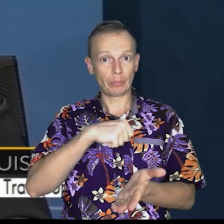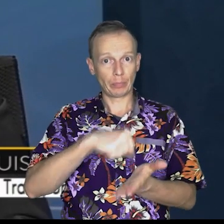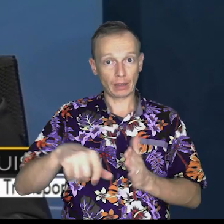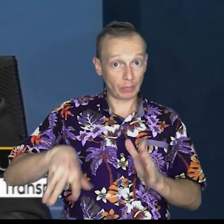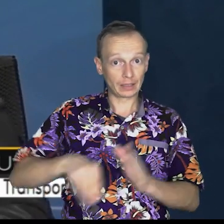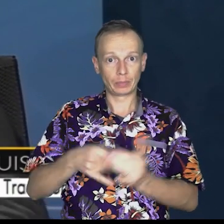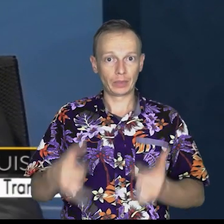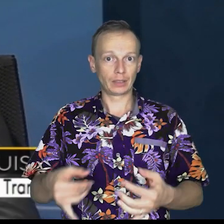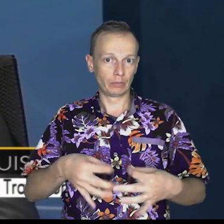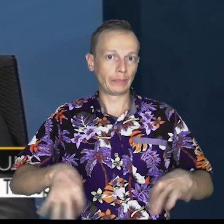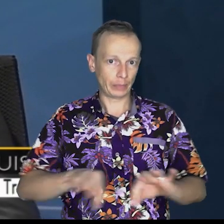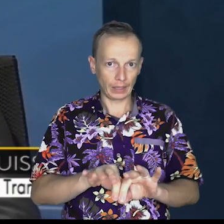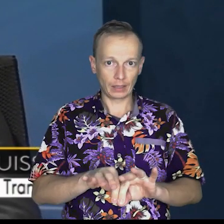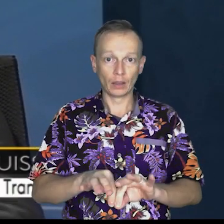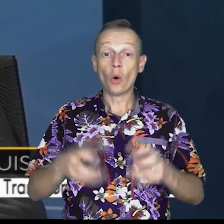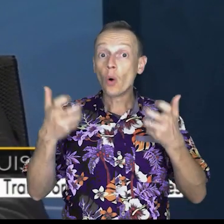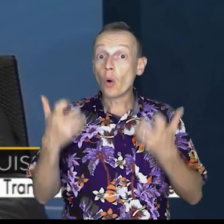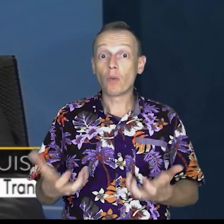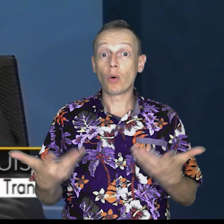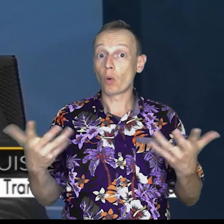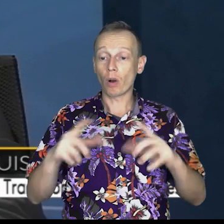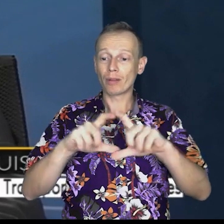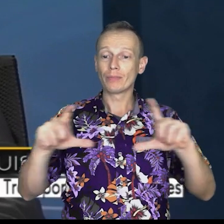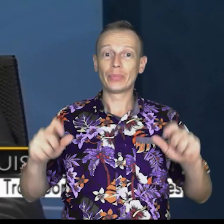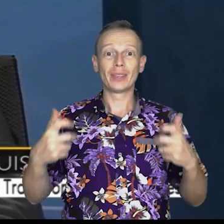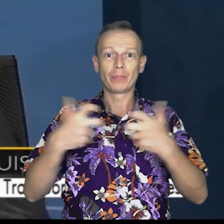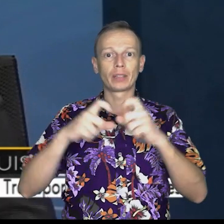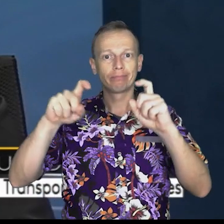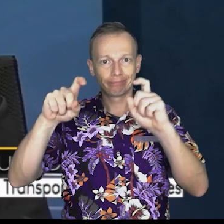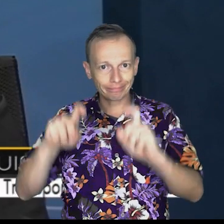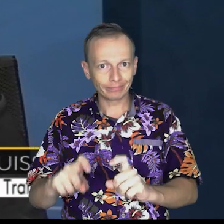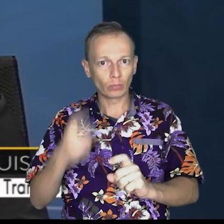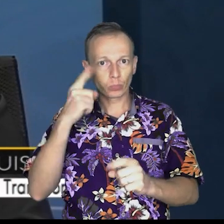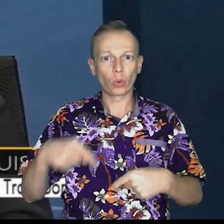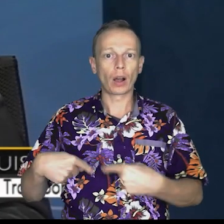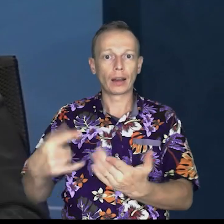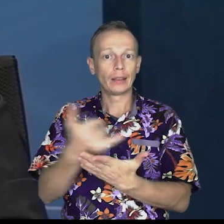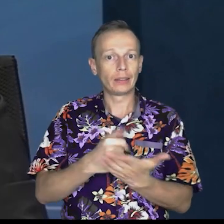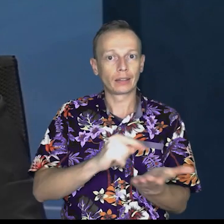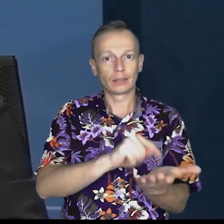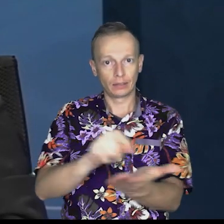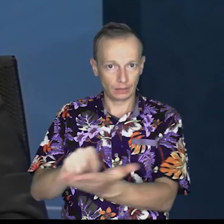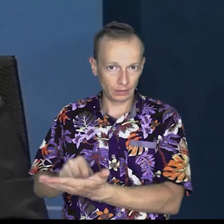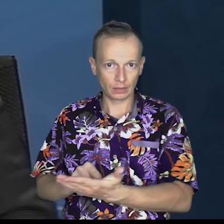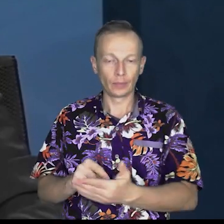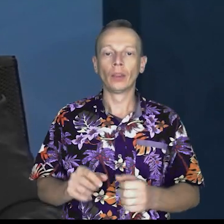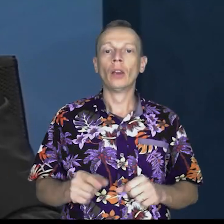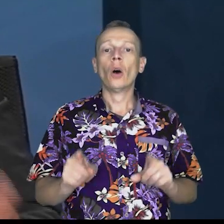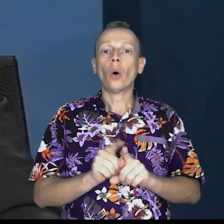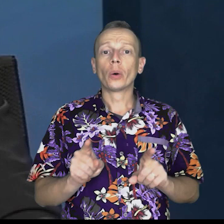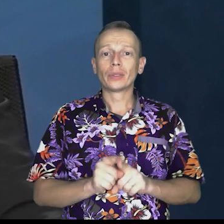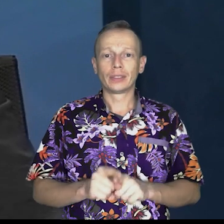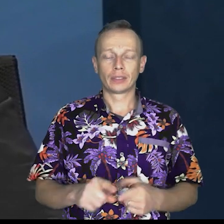du gouvernement est de baisser les tarifs de transport aérien dans les îles, premièrement. Deuxièmement, c'est